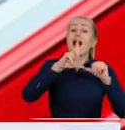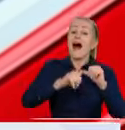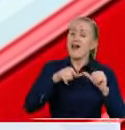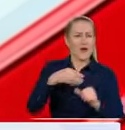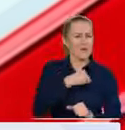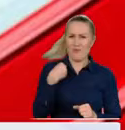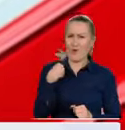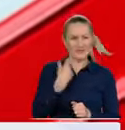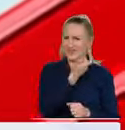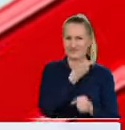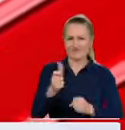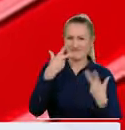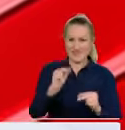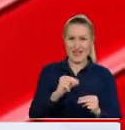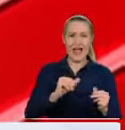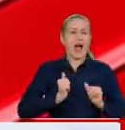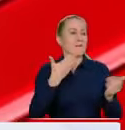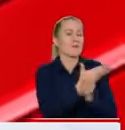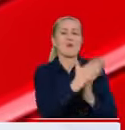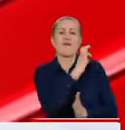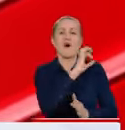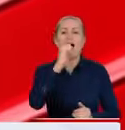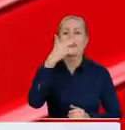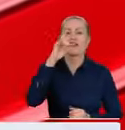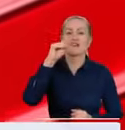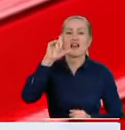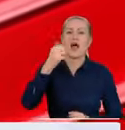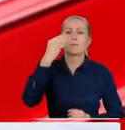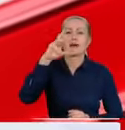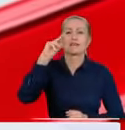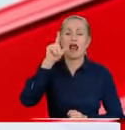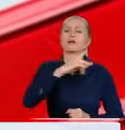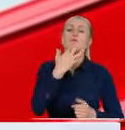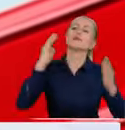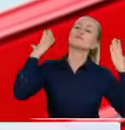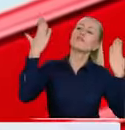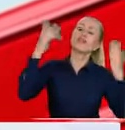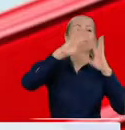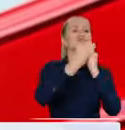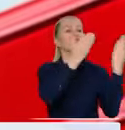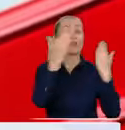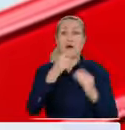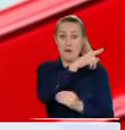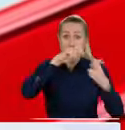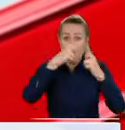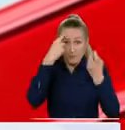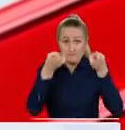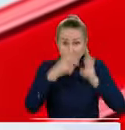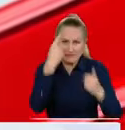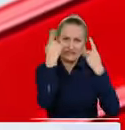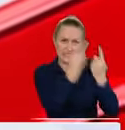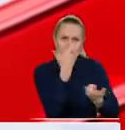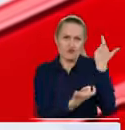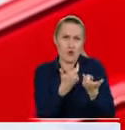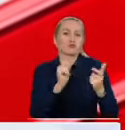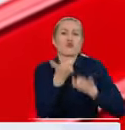żeby pomagać Angeli Merkel w jej słynnym Willkommen. Ma problem, niech go sobie sama załatwi. Załatwiła sobie